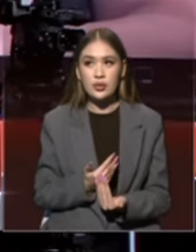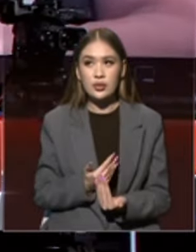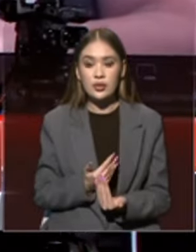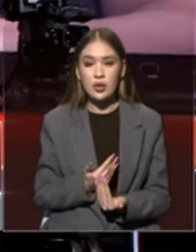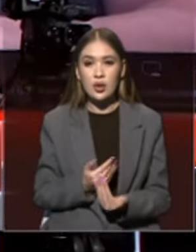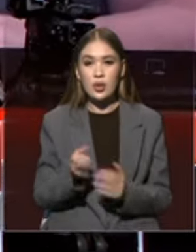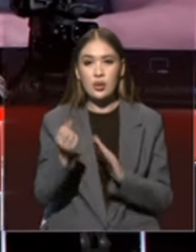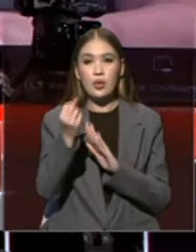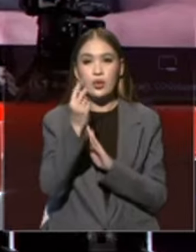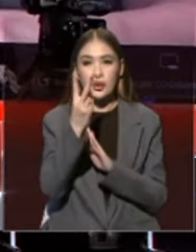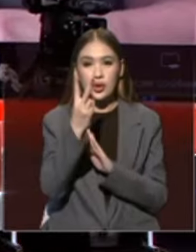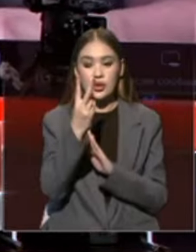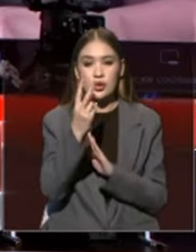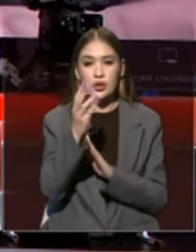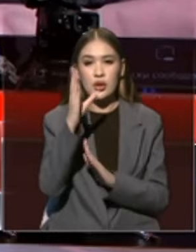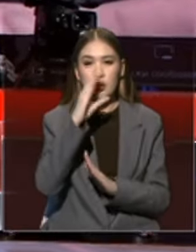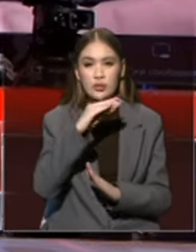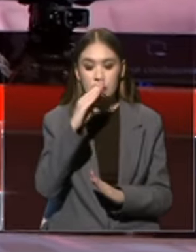12-ші маршрут жүреді.